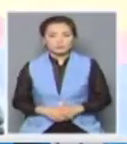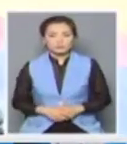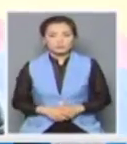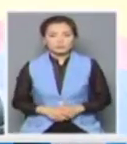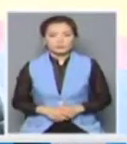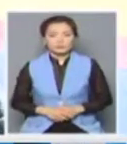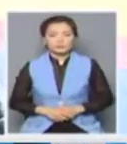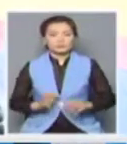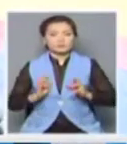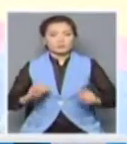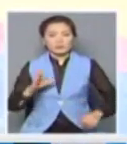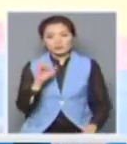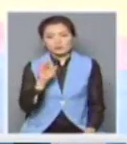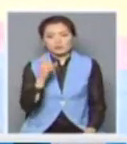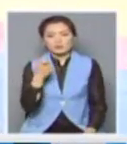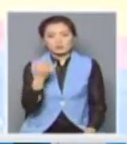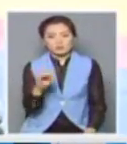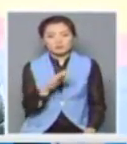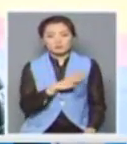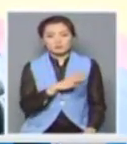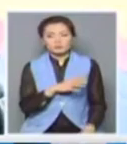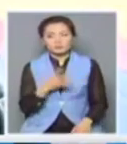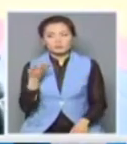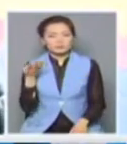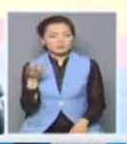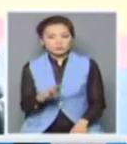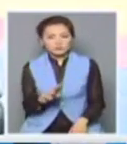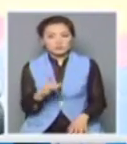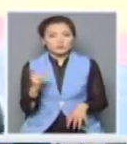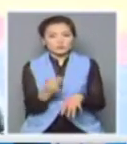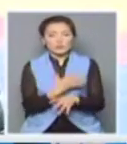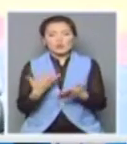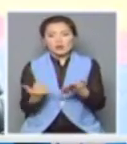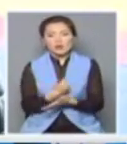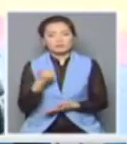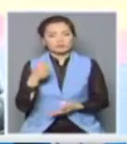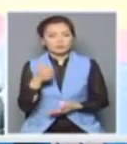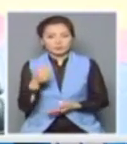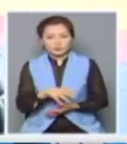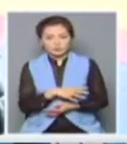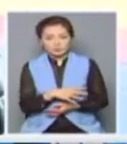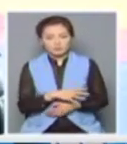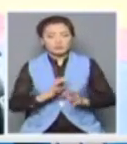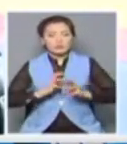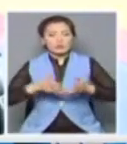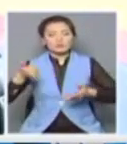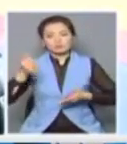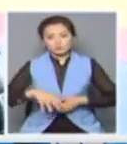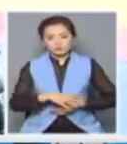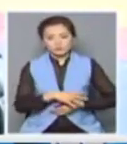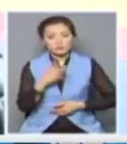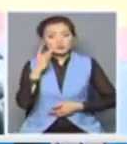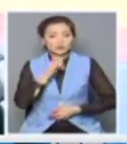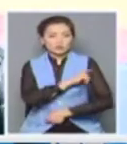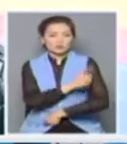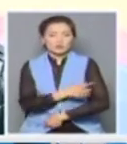Атақты палуан Сергей Цирульников 4 дүркін Қазақстан чемпионы, 6 дүркін әлем чемпионы, ол экстремалдық